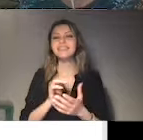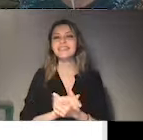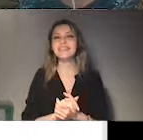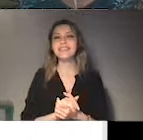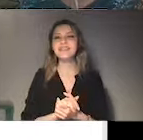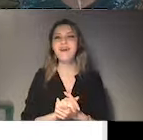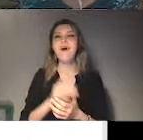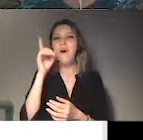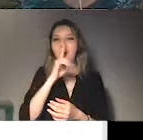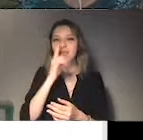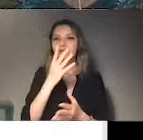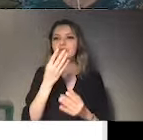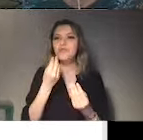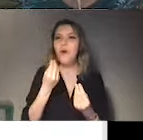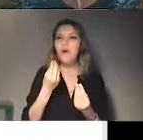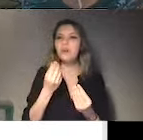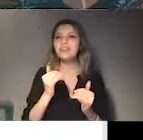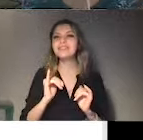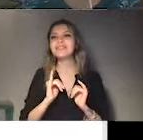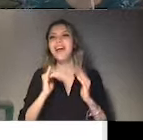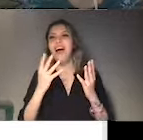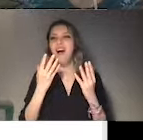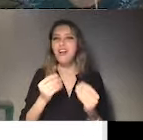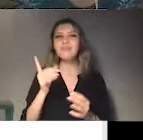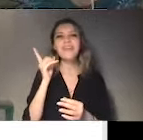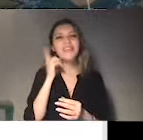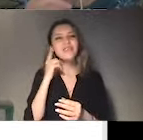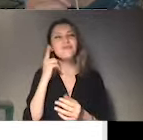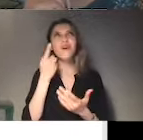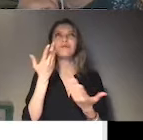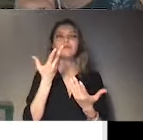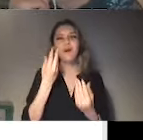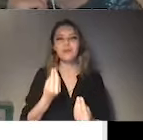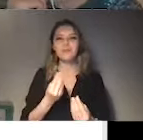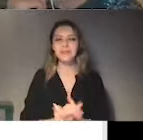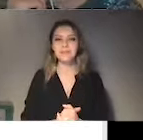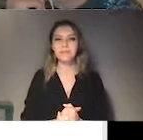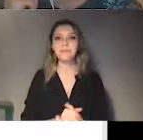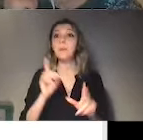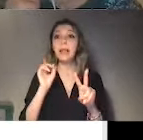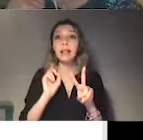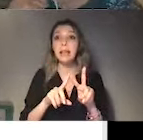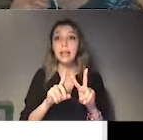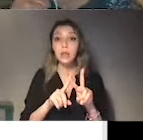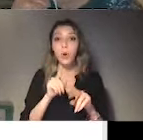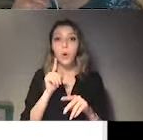Dolayısıyla çok rahatsız olmadan dinleyebileceğinizi umuyoruz. Şimdi Nicoletta'nın